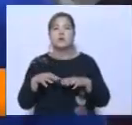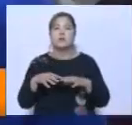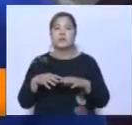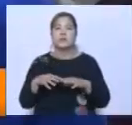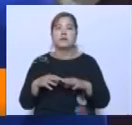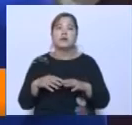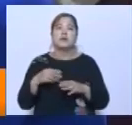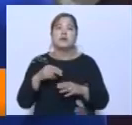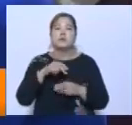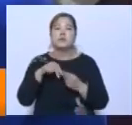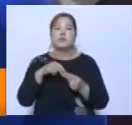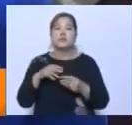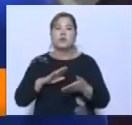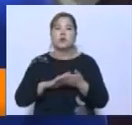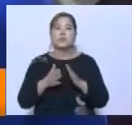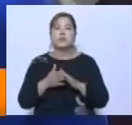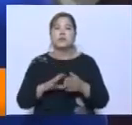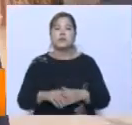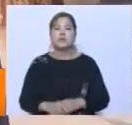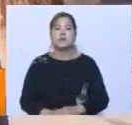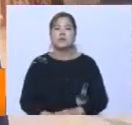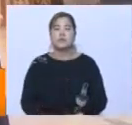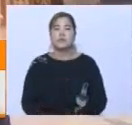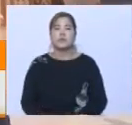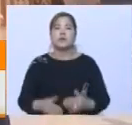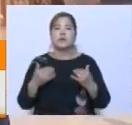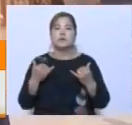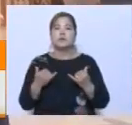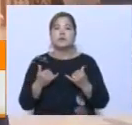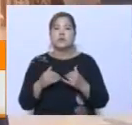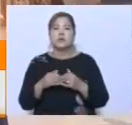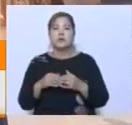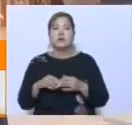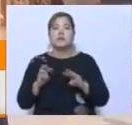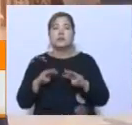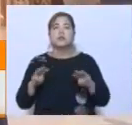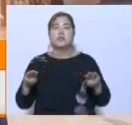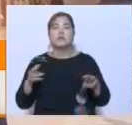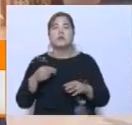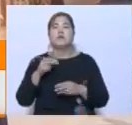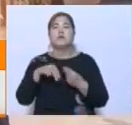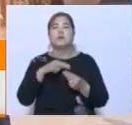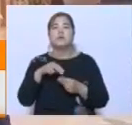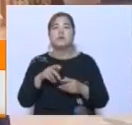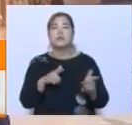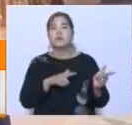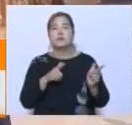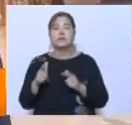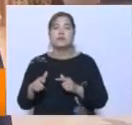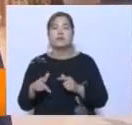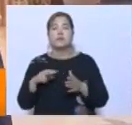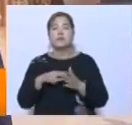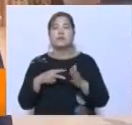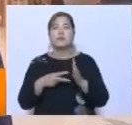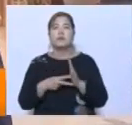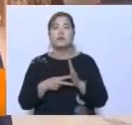представителей бизнес-сообщества. На сегодня Министерство финансов подготовило платформу